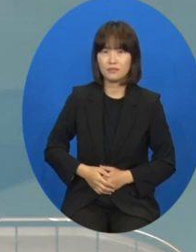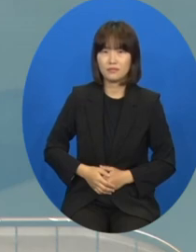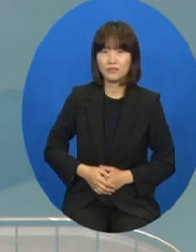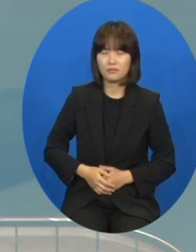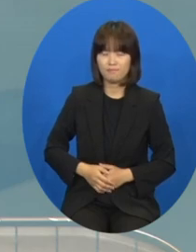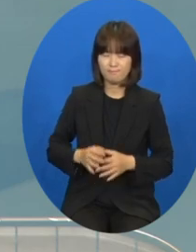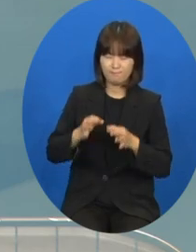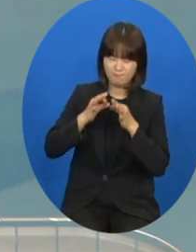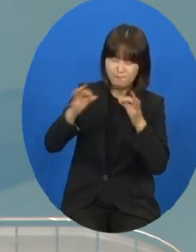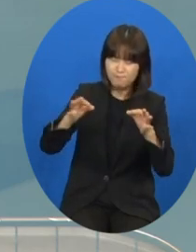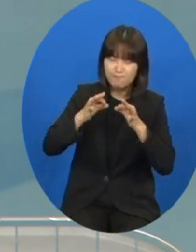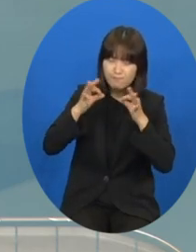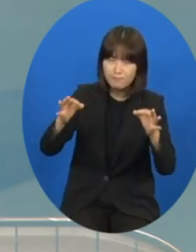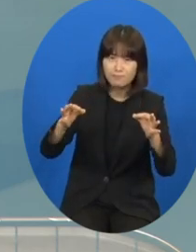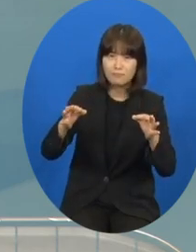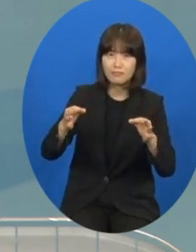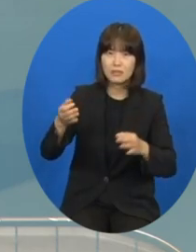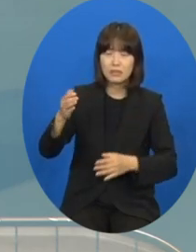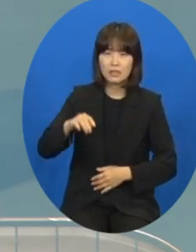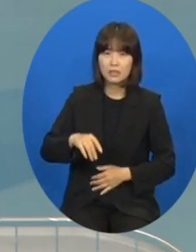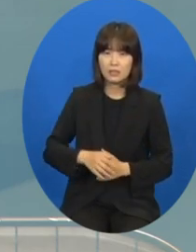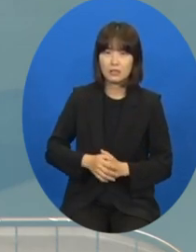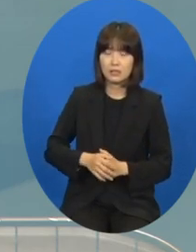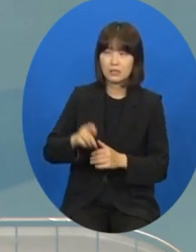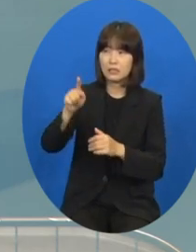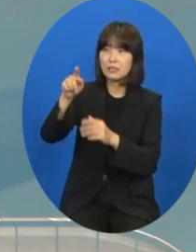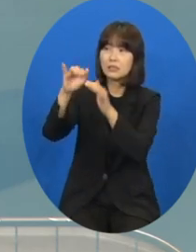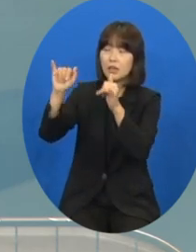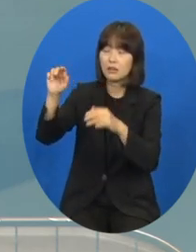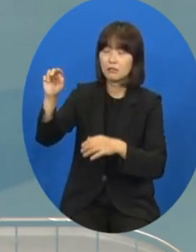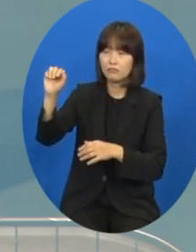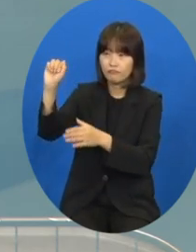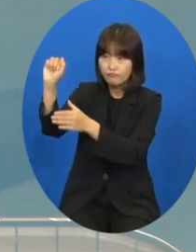그렇게 소리를 지르니까 그 사람이 돌아보더래요.